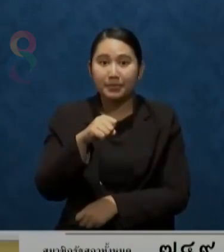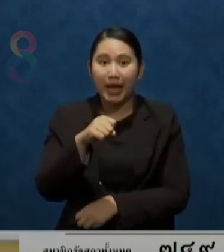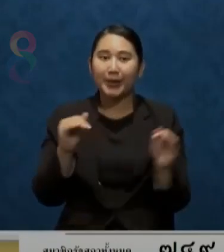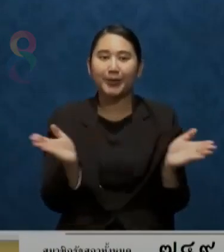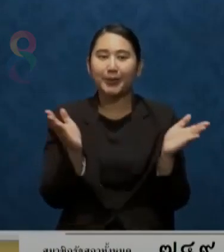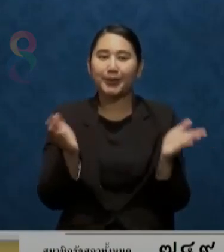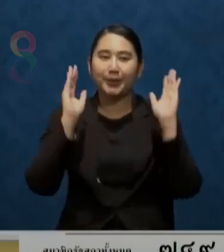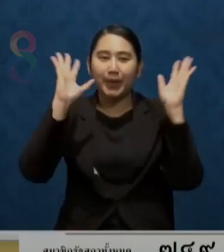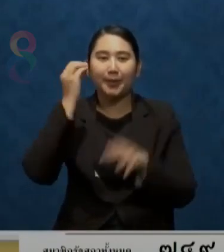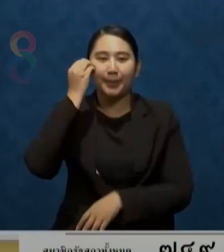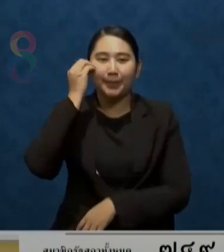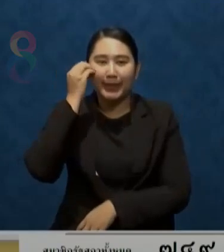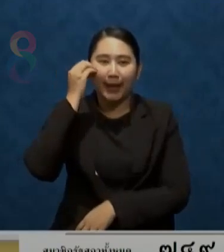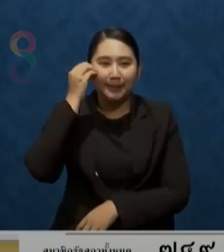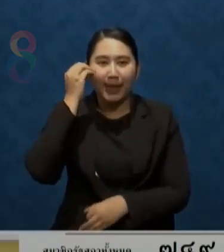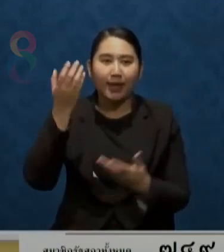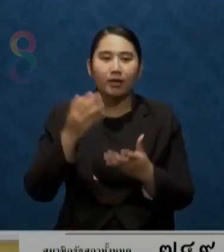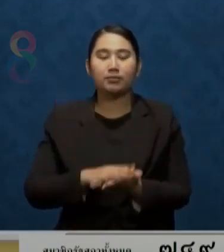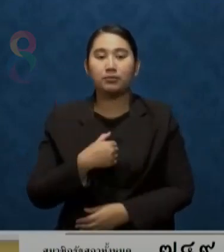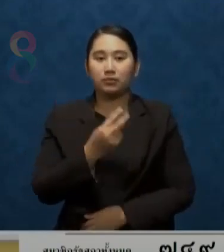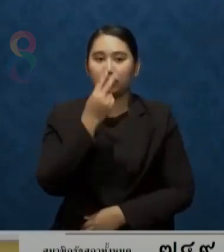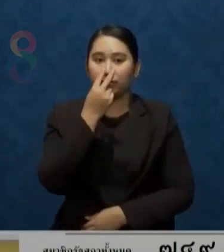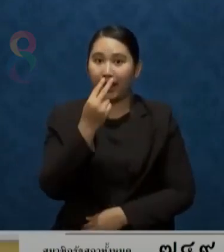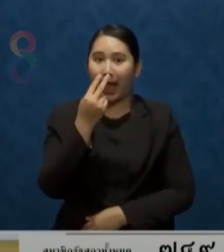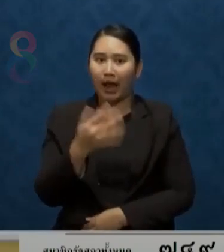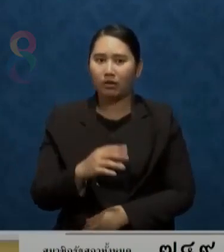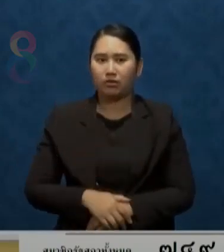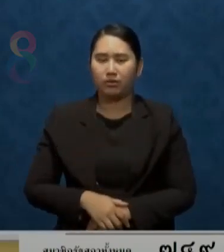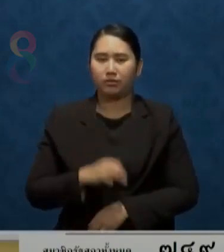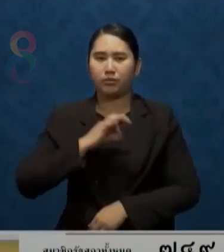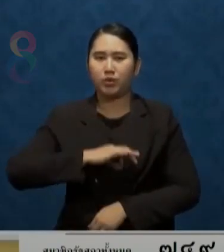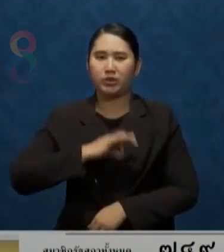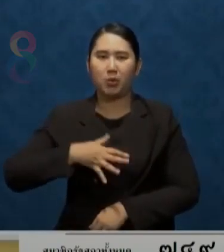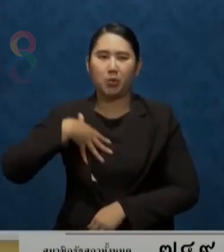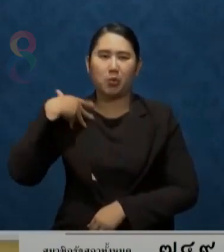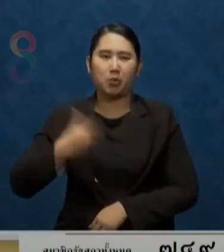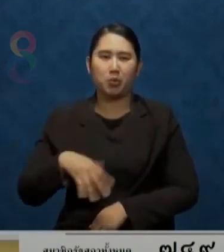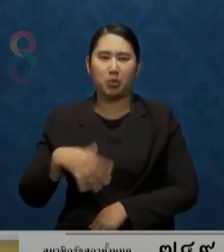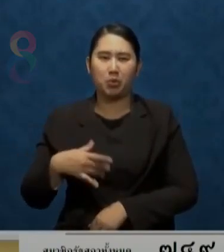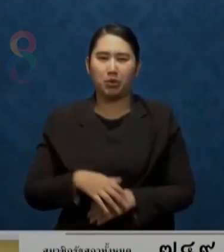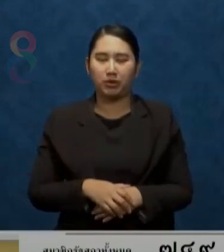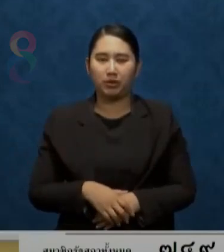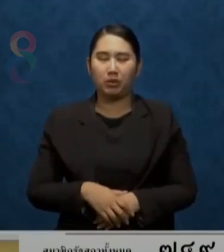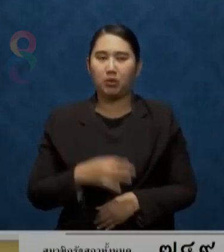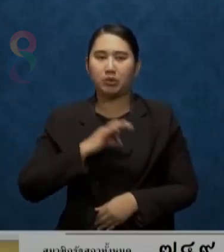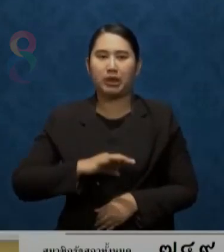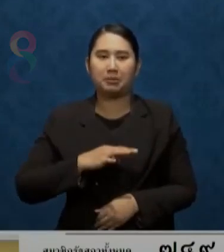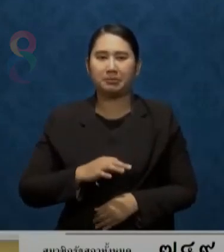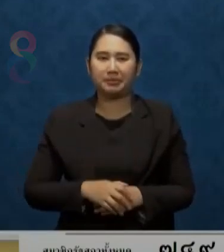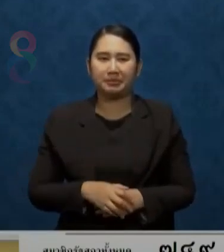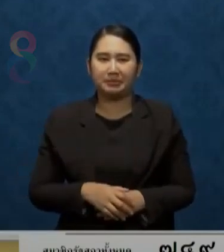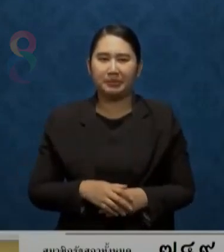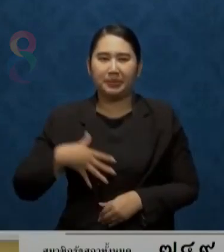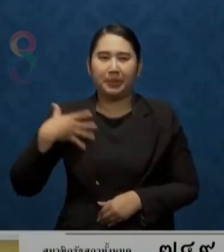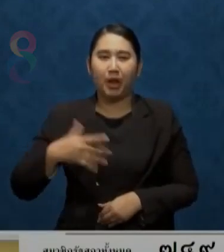านพิธานะครับผมรู้สึกว่าผมจะอยู่ลำบากเหมือนกันนะครับจะไม่ปลอดภัยเหมือนกันนะ